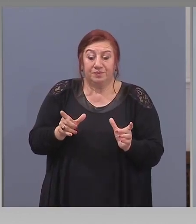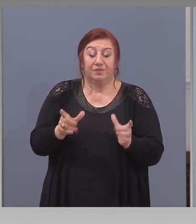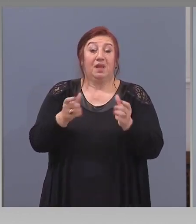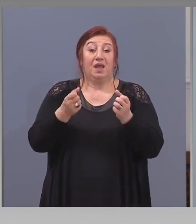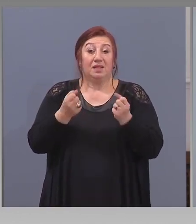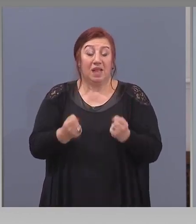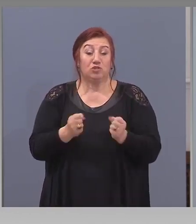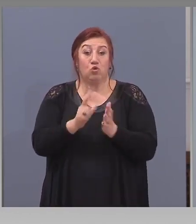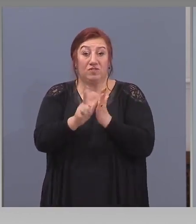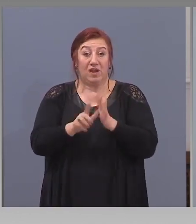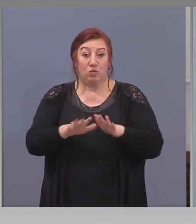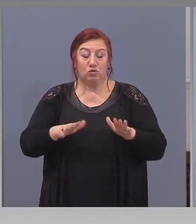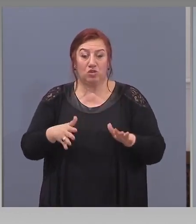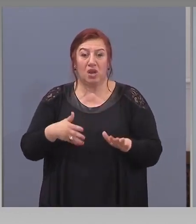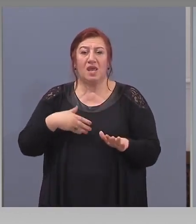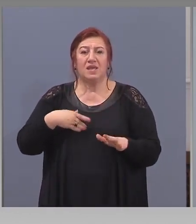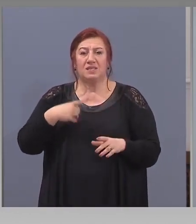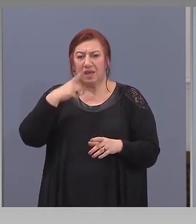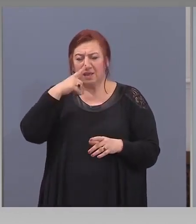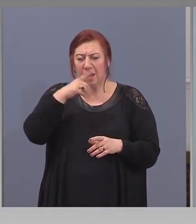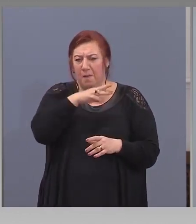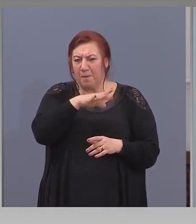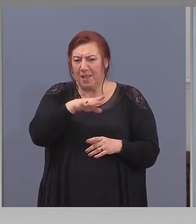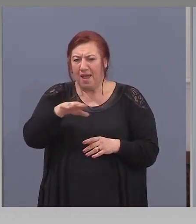състояние и почват да искат милиарди да се